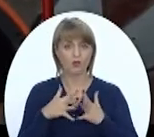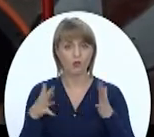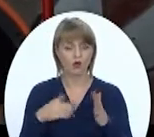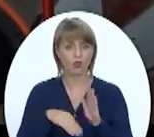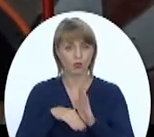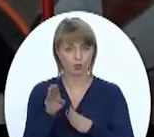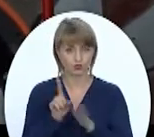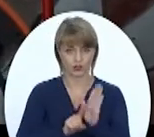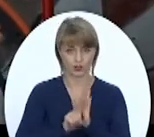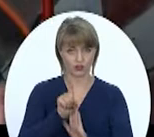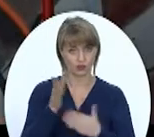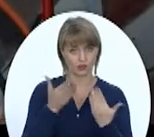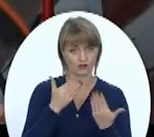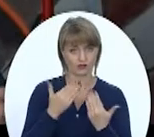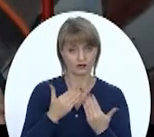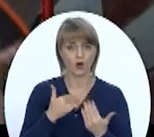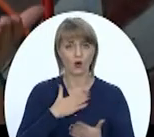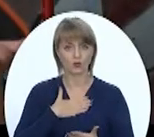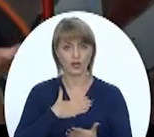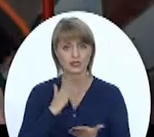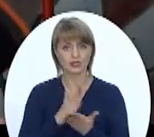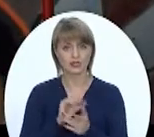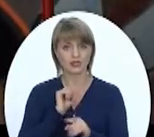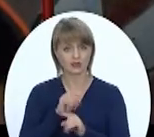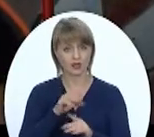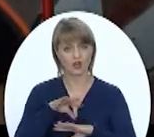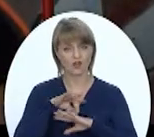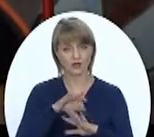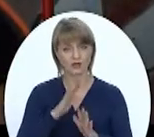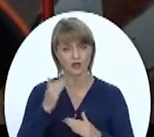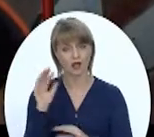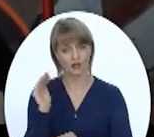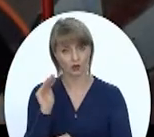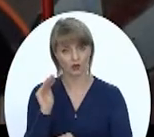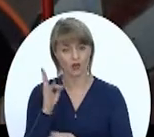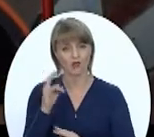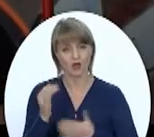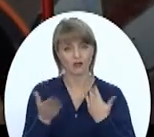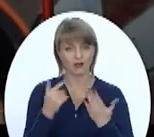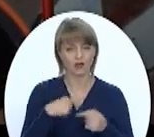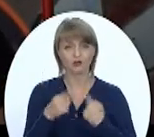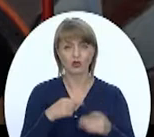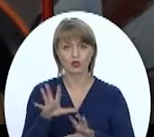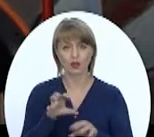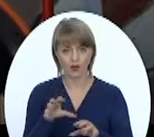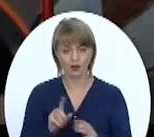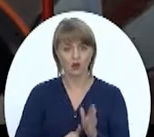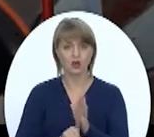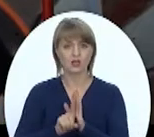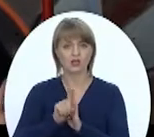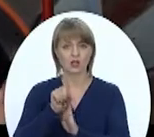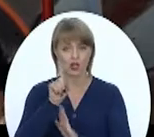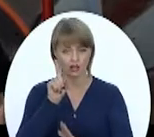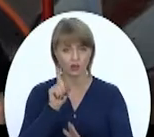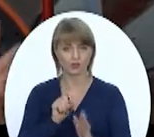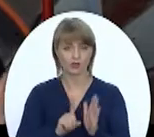на контакт. То есть у нас есть задача вывести ребенка на контакт через собаку. Сначала он начинает с собаки там вот